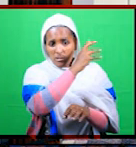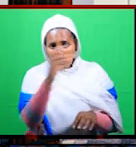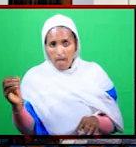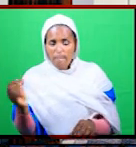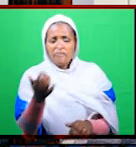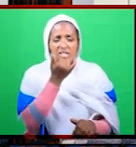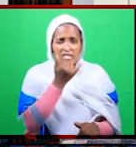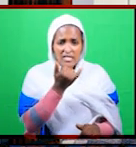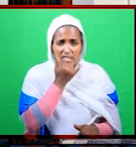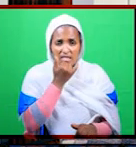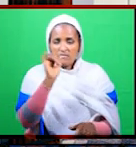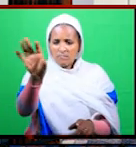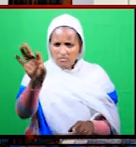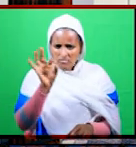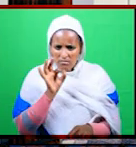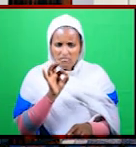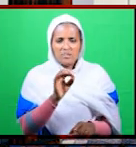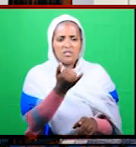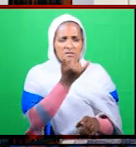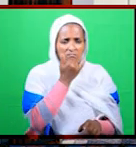ደግሞ ምላት ይኖረዋል። ምናልባት